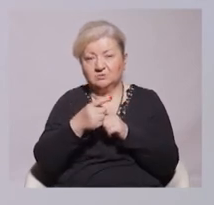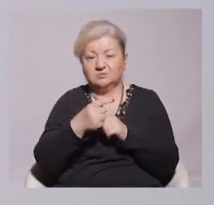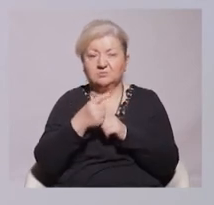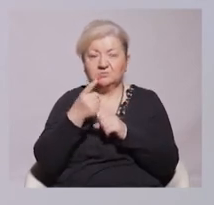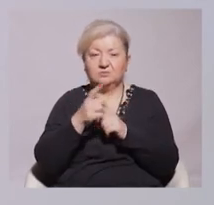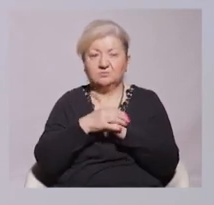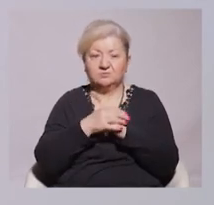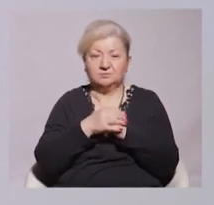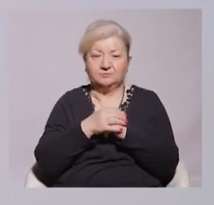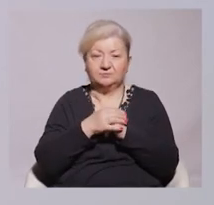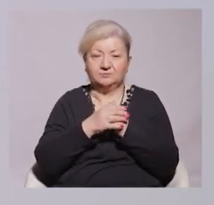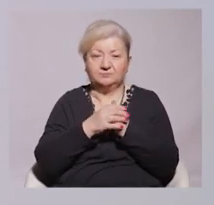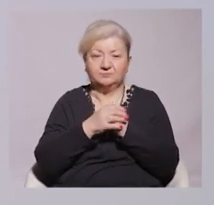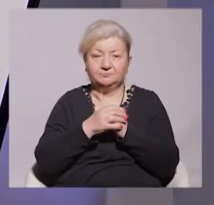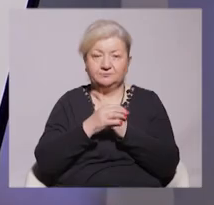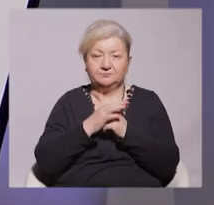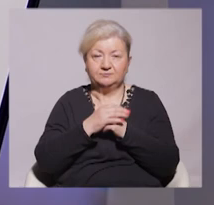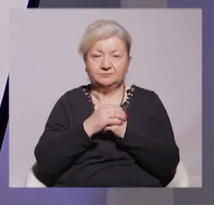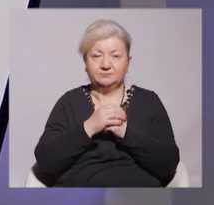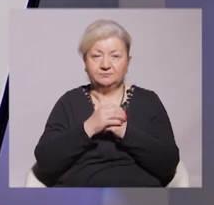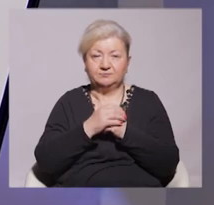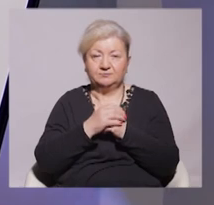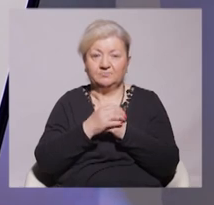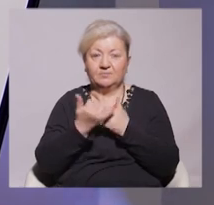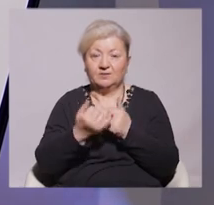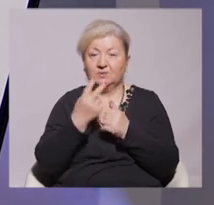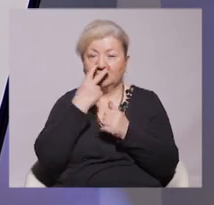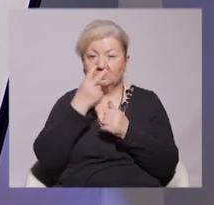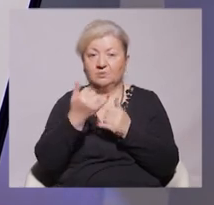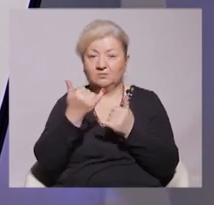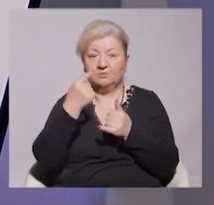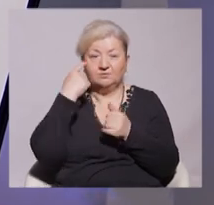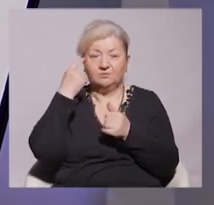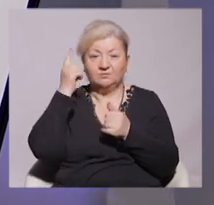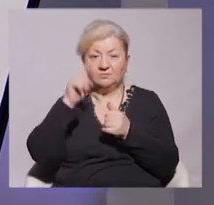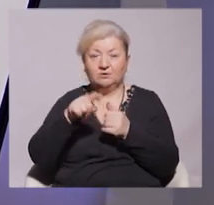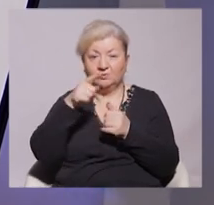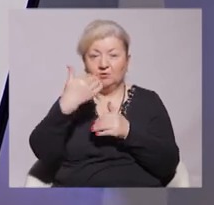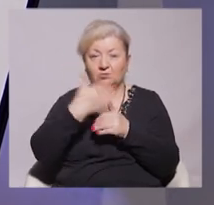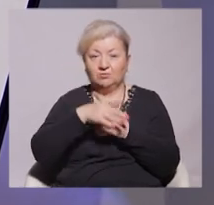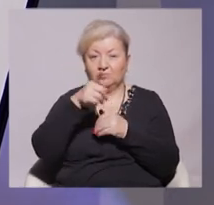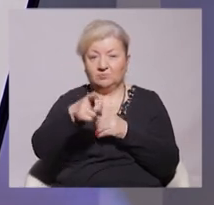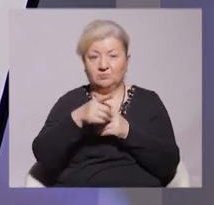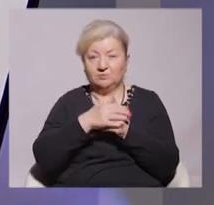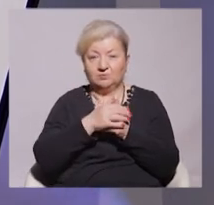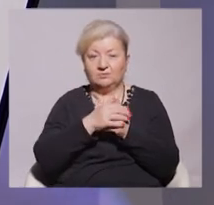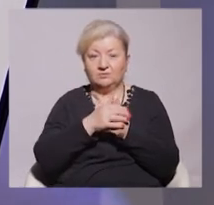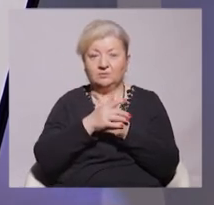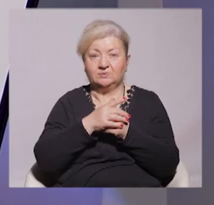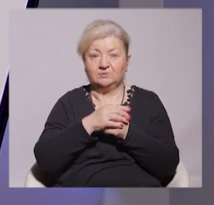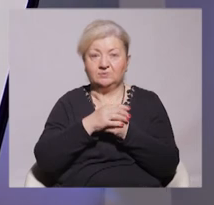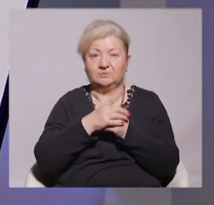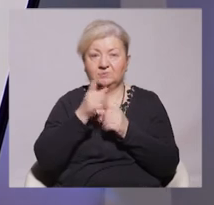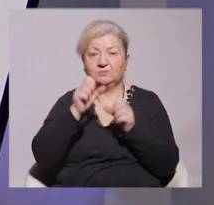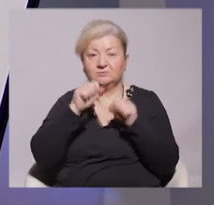გამრავლებული 0.01-ზე. კარგით. ეხლა უყურეთ, ჩვენ ვიცით უკვე V1 და აქ უკვე შეგვიძლია